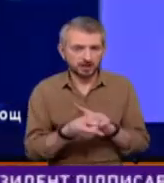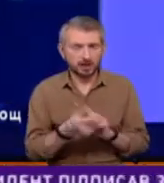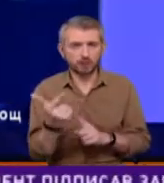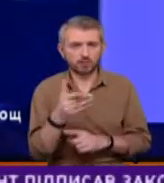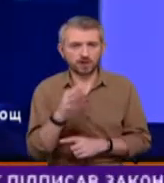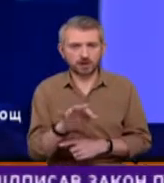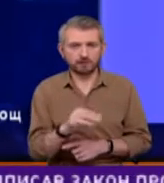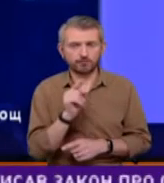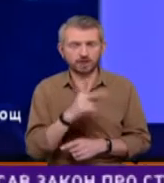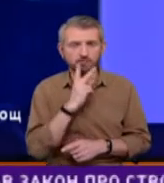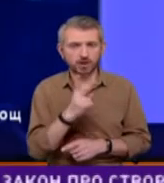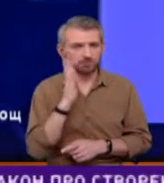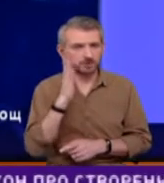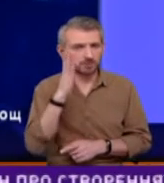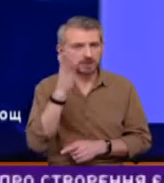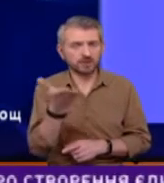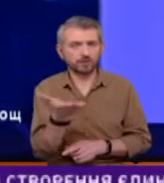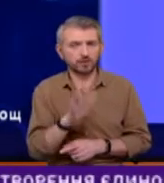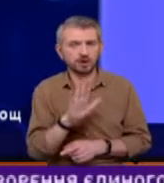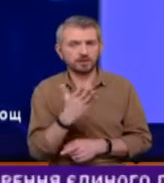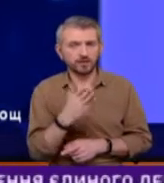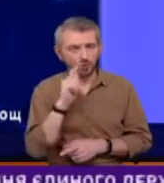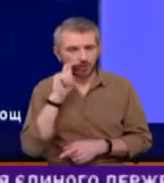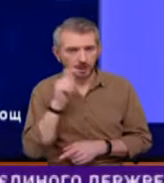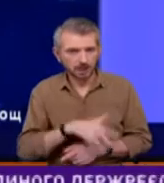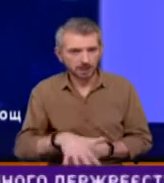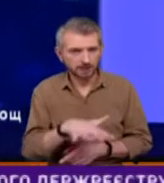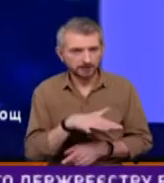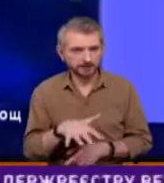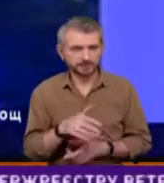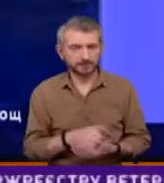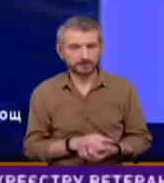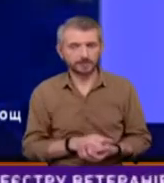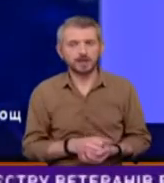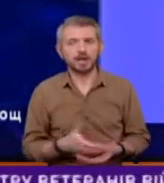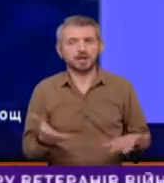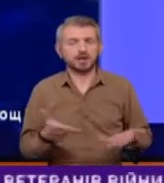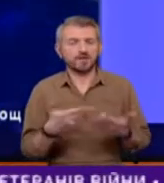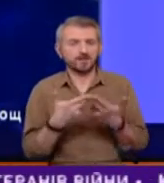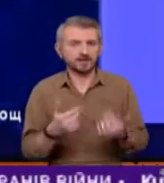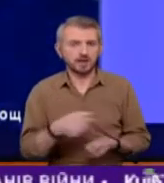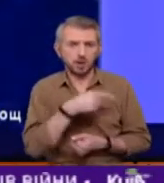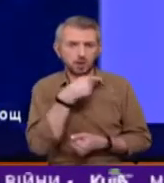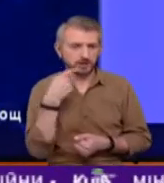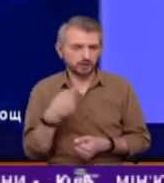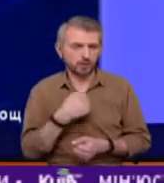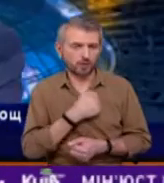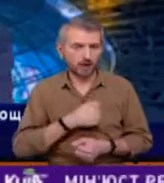яка бачить перспективи в Україні, яка визнає російську